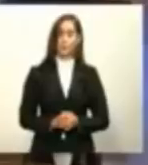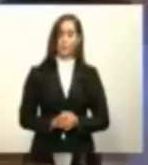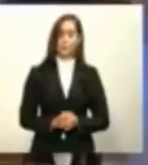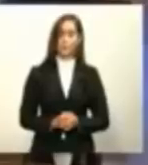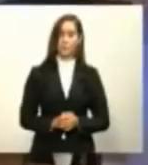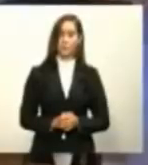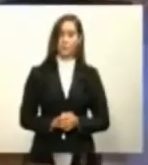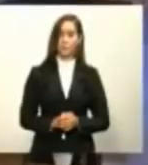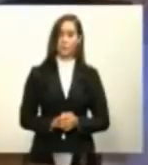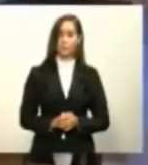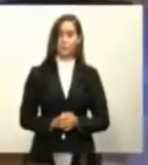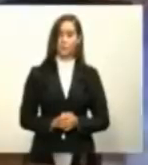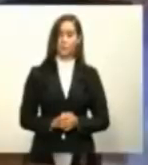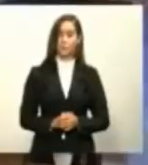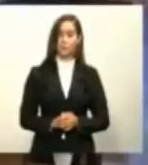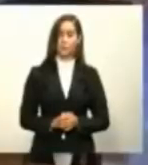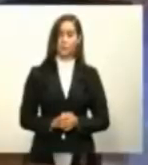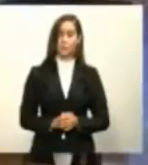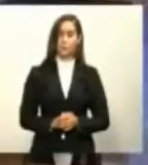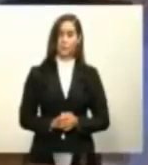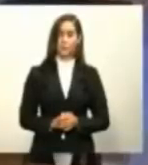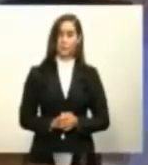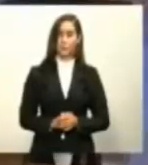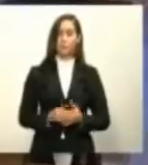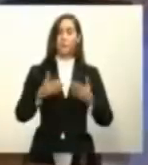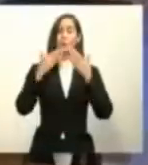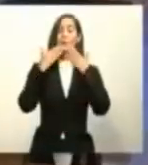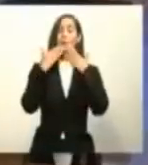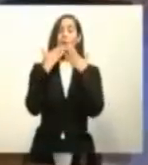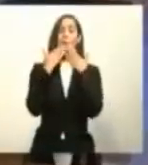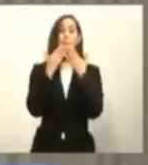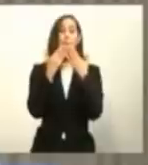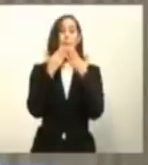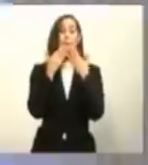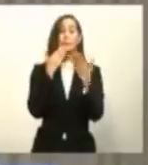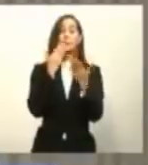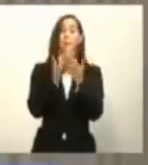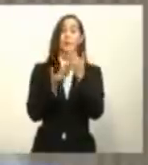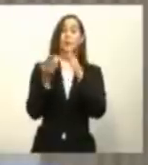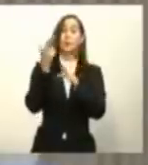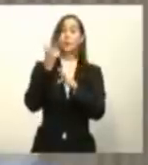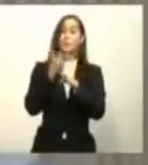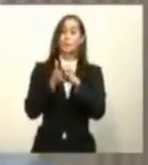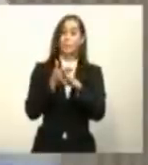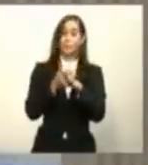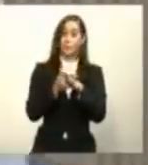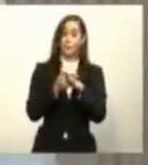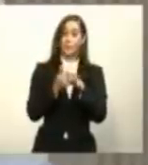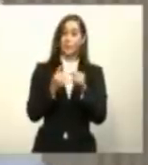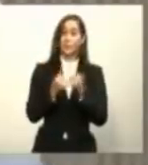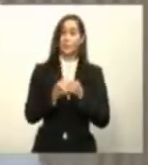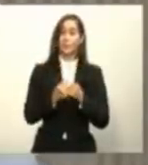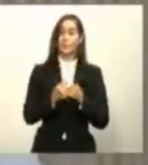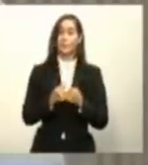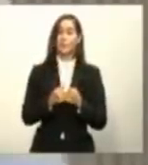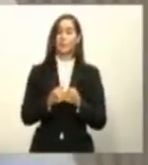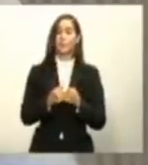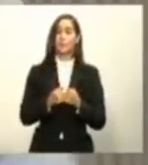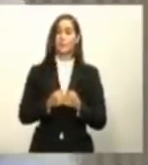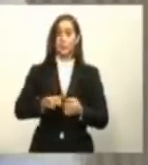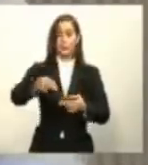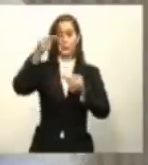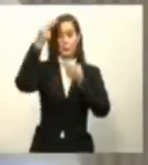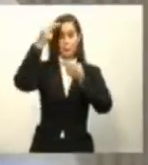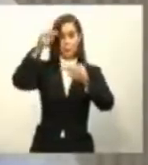c'est accord ça que président Jovenel Moïse était arrivé signé ensemble avec Luis Abinader dimanche dernier dans rencontre qui était